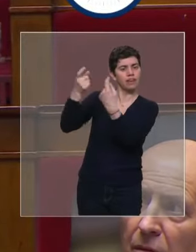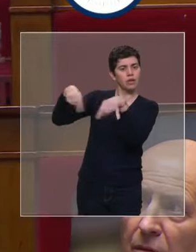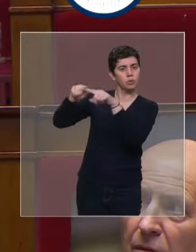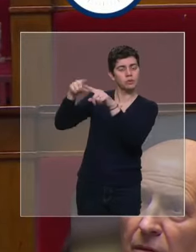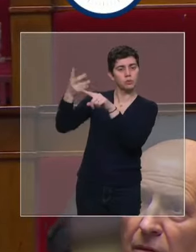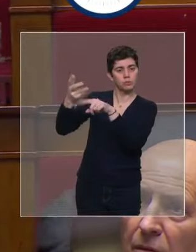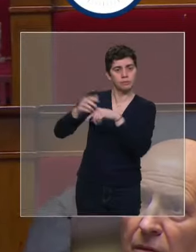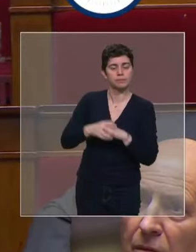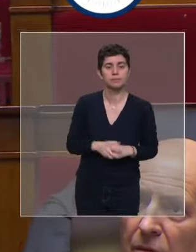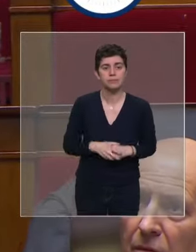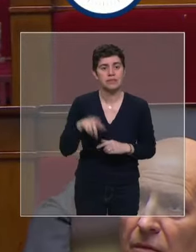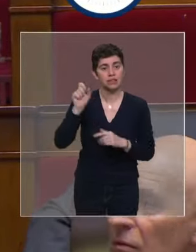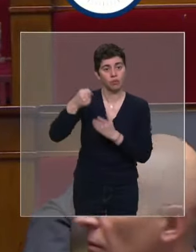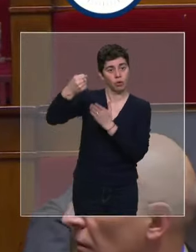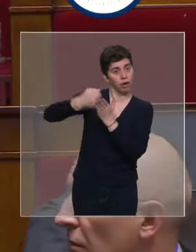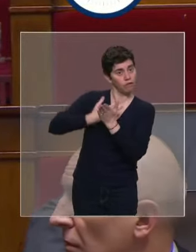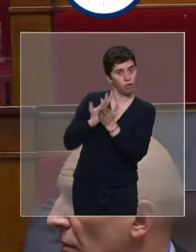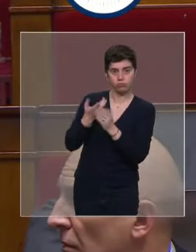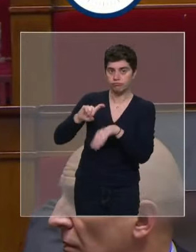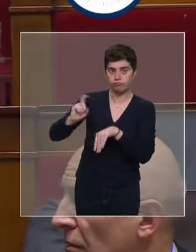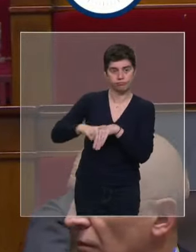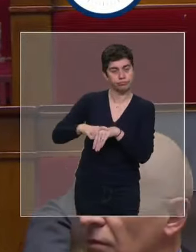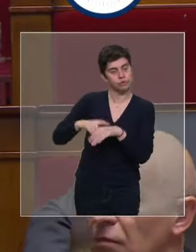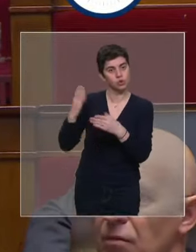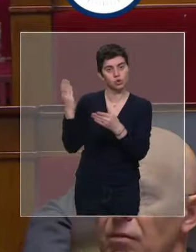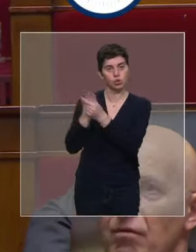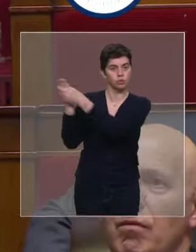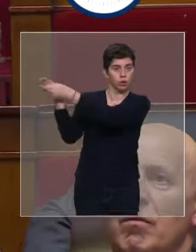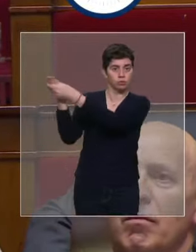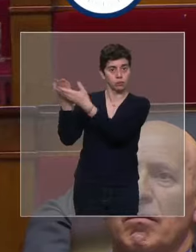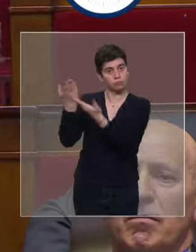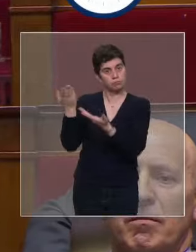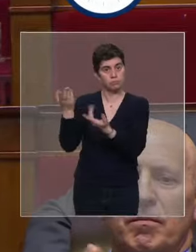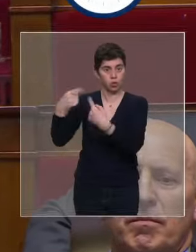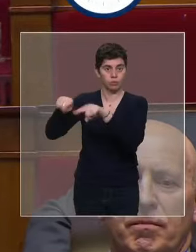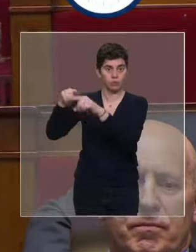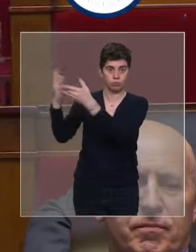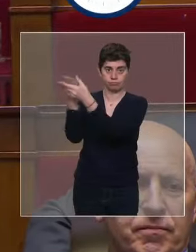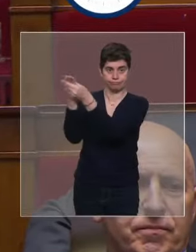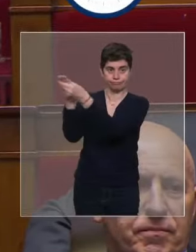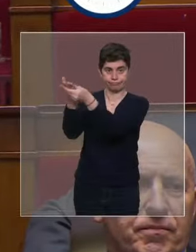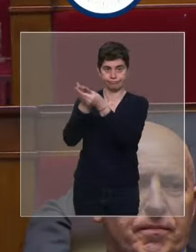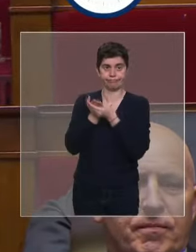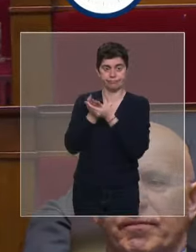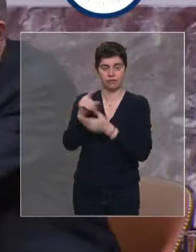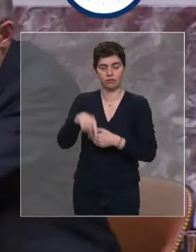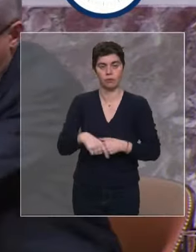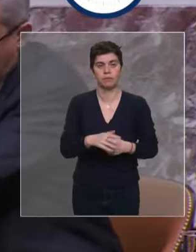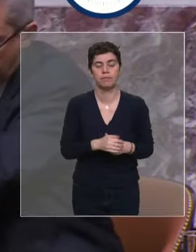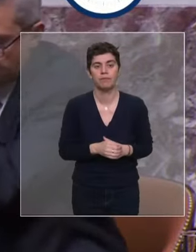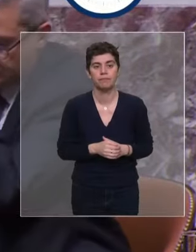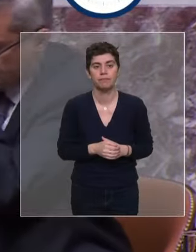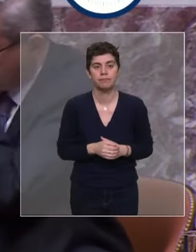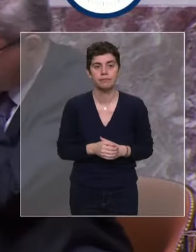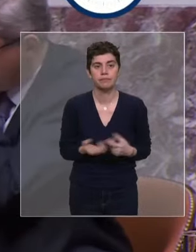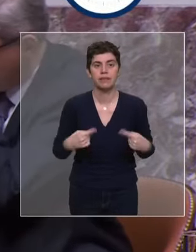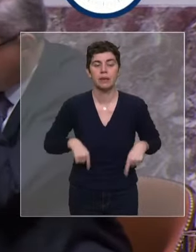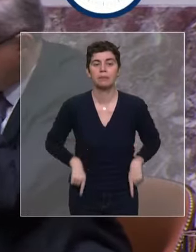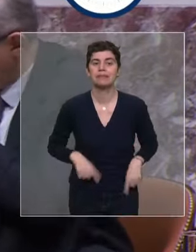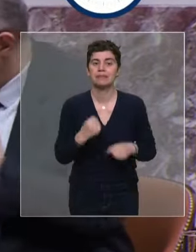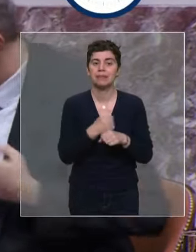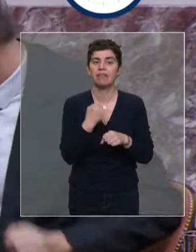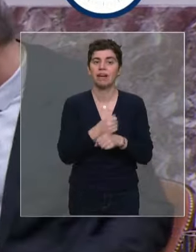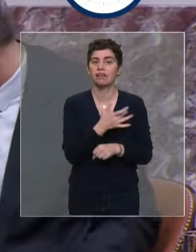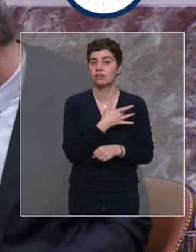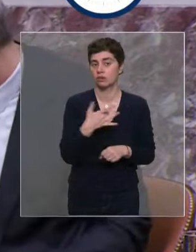imposant de nous transmettre sans délai tous Merci les documents beaucoup, reçus d'elle. Merci. Collègue. La parole est à Madame Catherine Vautrin, ministre du Travail,